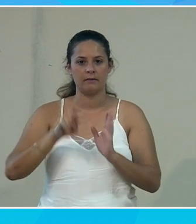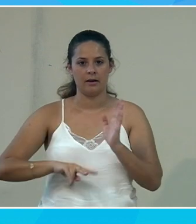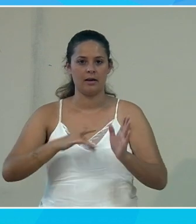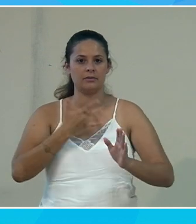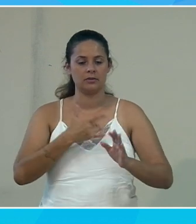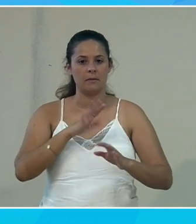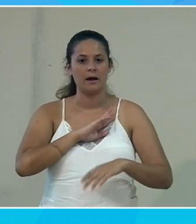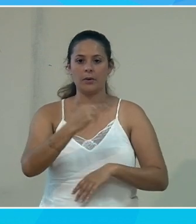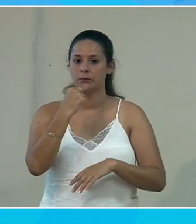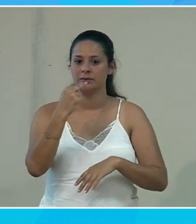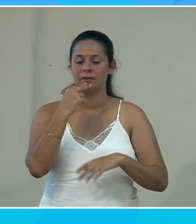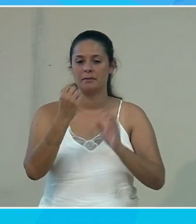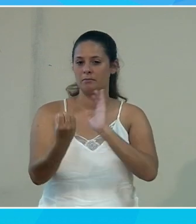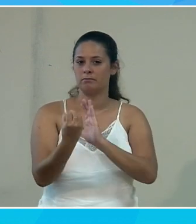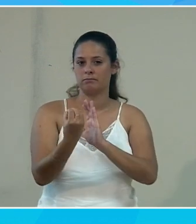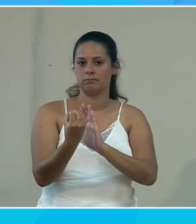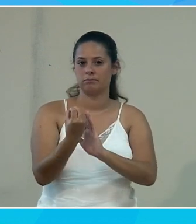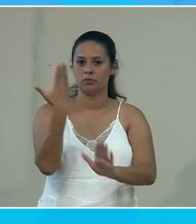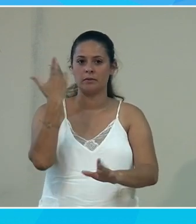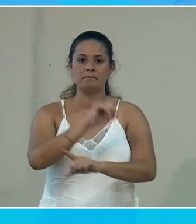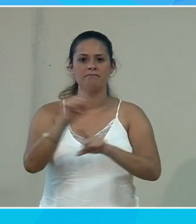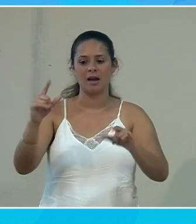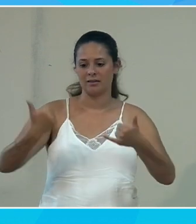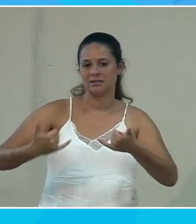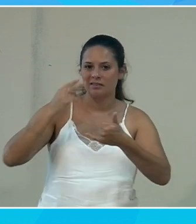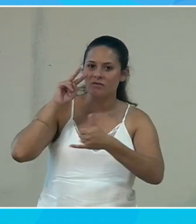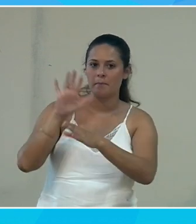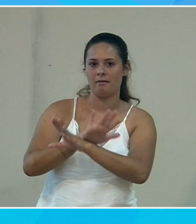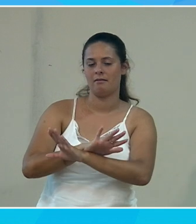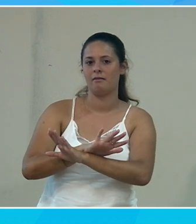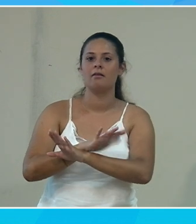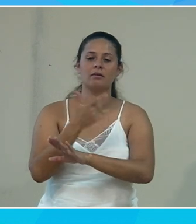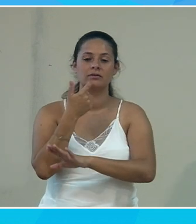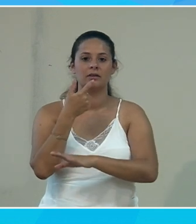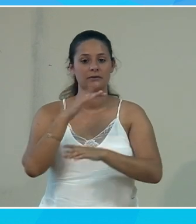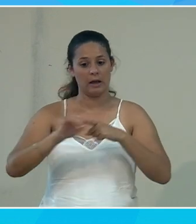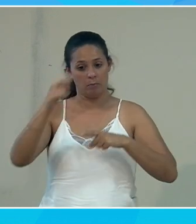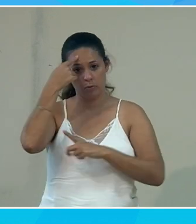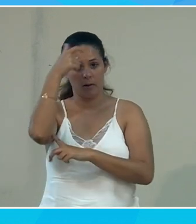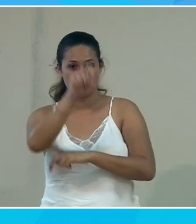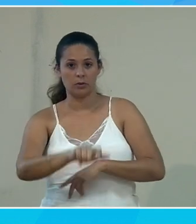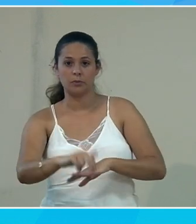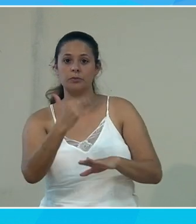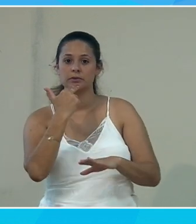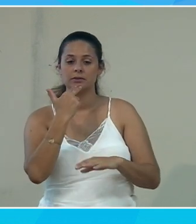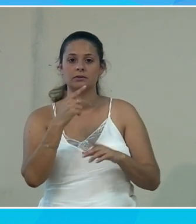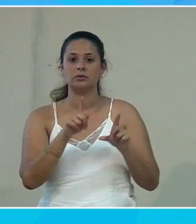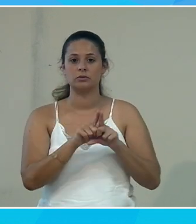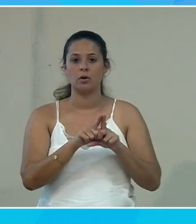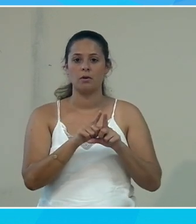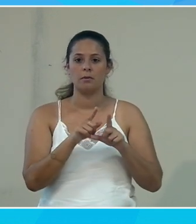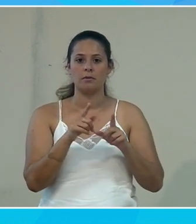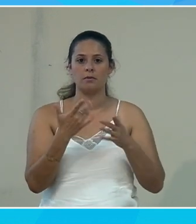pour l'utilisateur mais ce n pas projeté. Quand on projette son écran, ce n pas projeté puisque c'est justement fait pour que la personne qui utilise ça ne soit pas